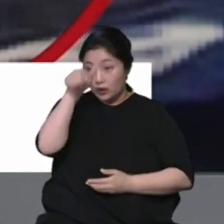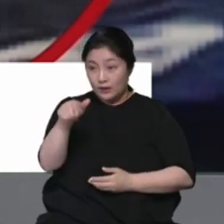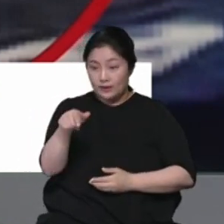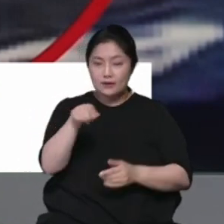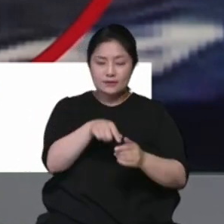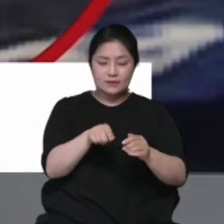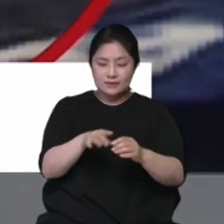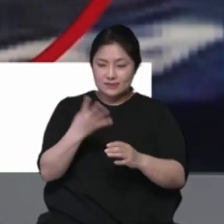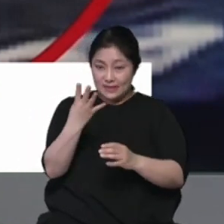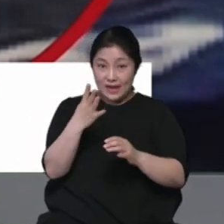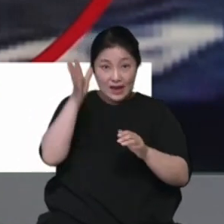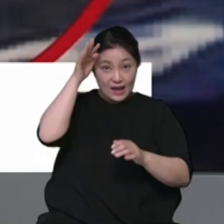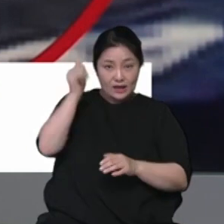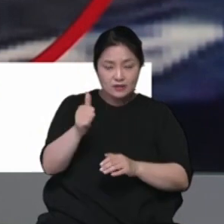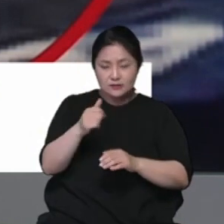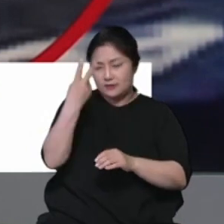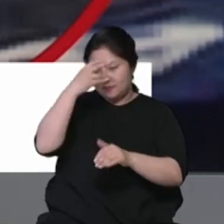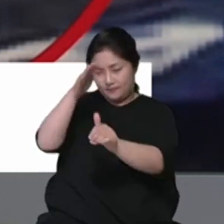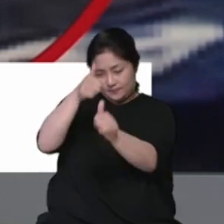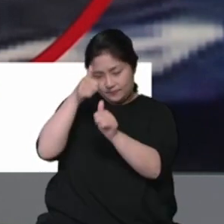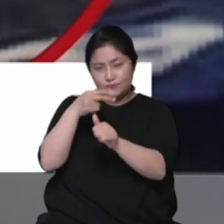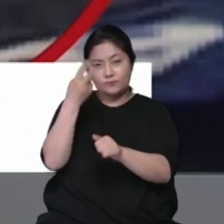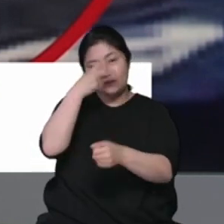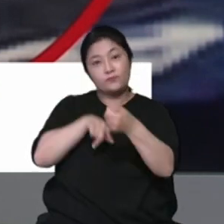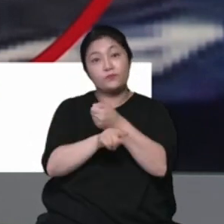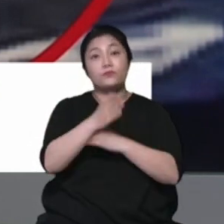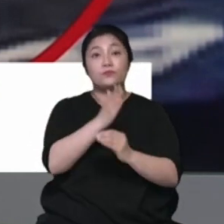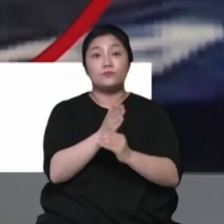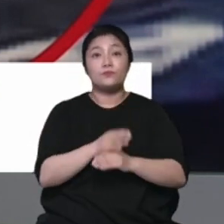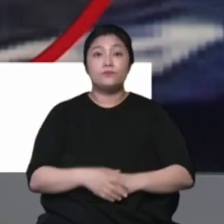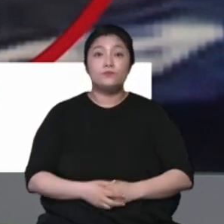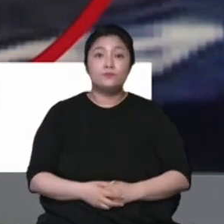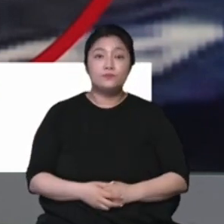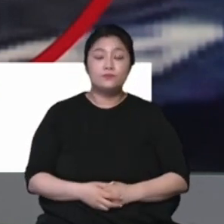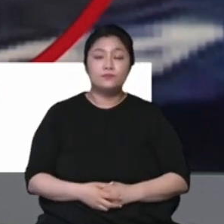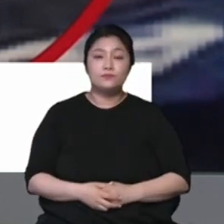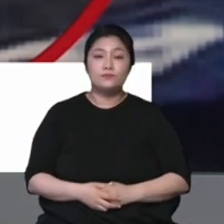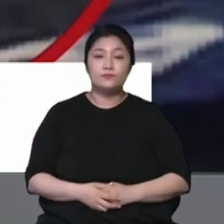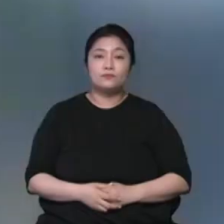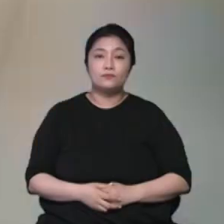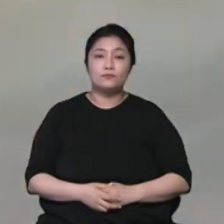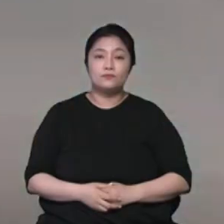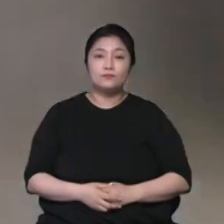가해 견주를 형사 입건하고 조사에 나섰습니다. 조윤정 기자입니다.